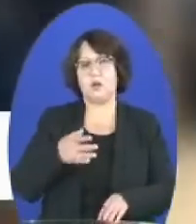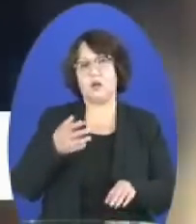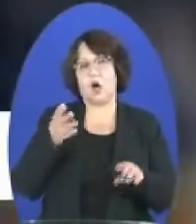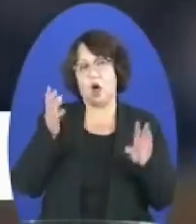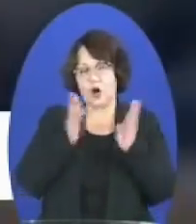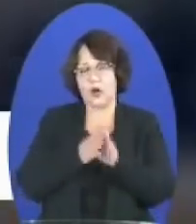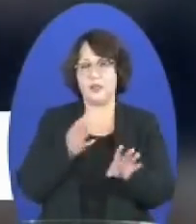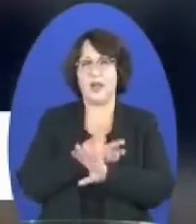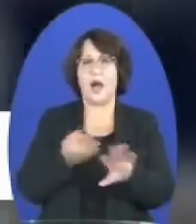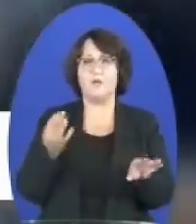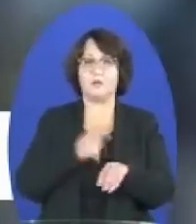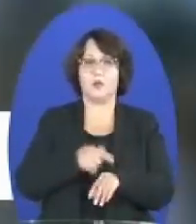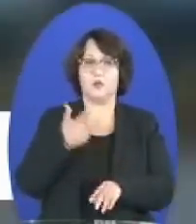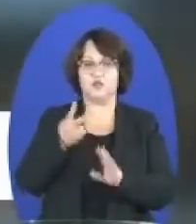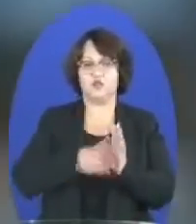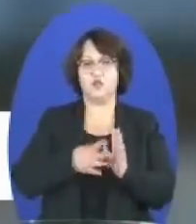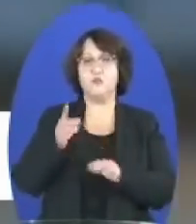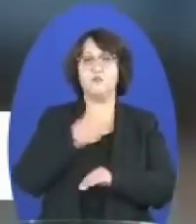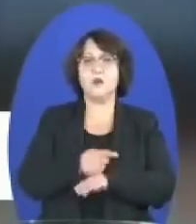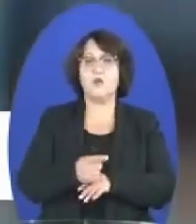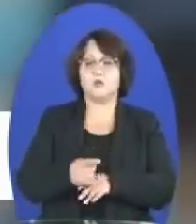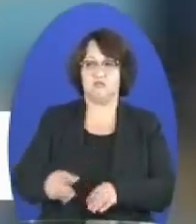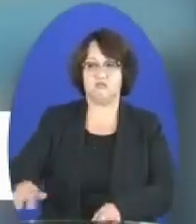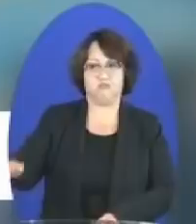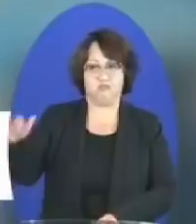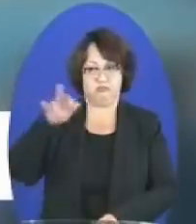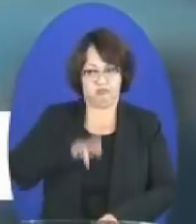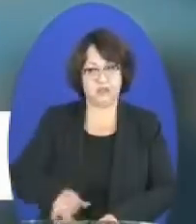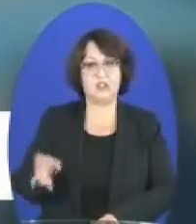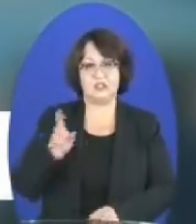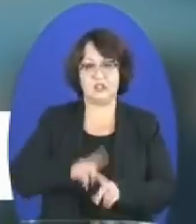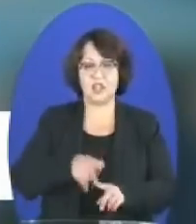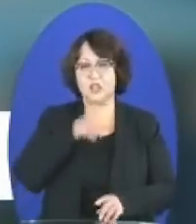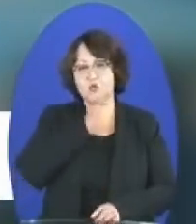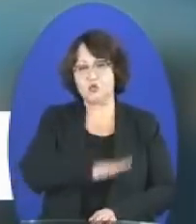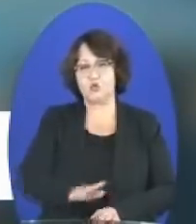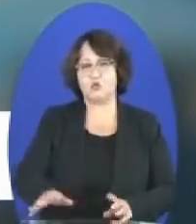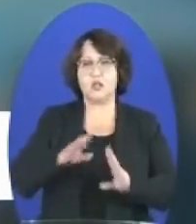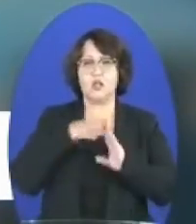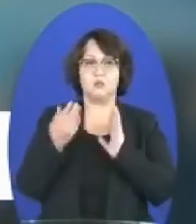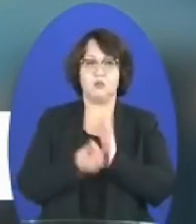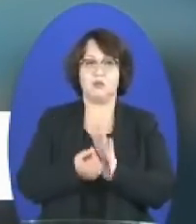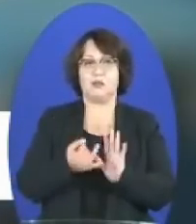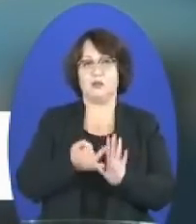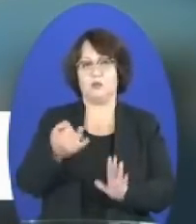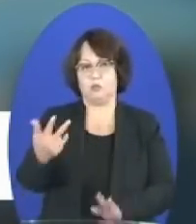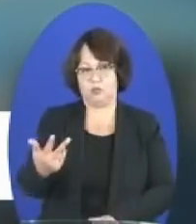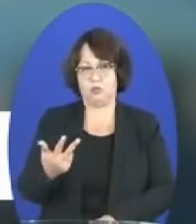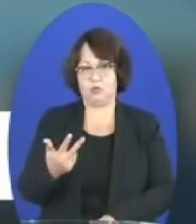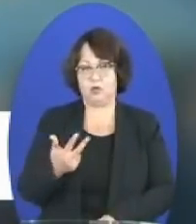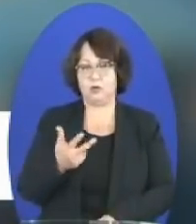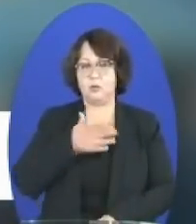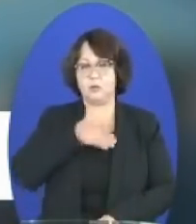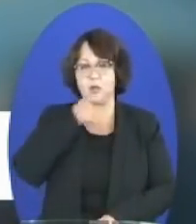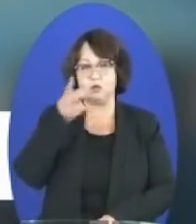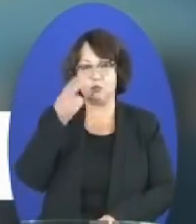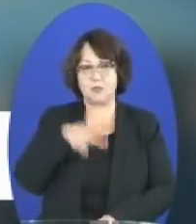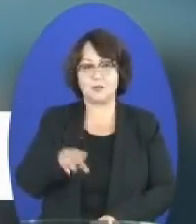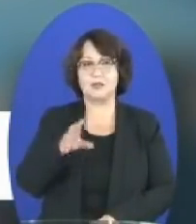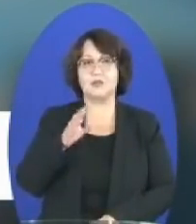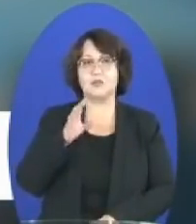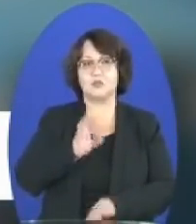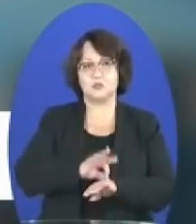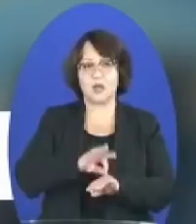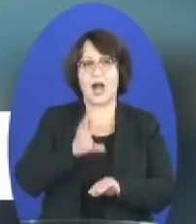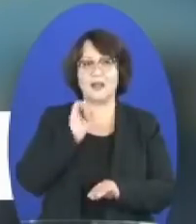минутанд буян тухайд газардахаар цаг өгөөд байгаа юм. Энэ нислэгээр бага насны хүүхэдтэй гэр бүл 73, эрүүл мэндийн шалтгаантай болоод асран хамгаалагчтай